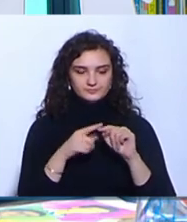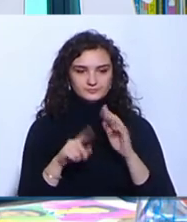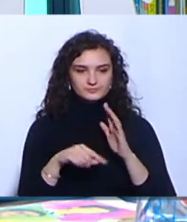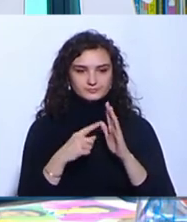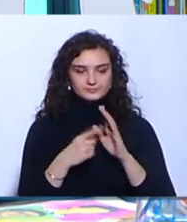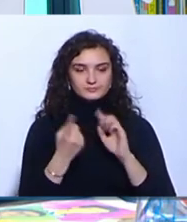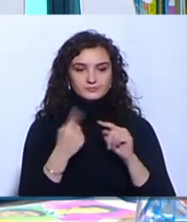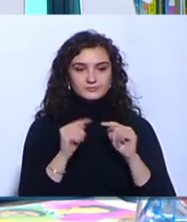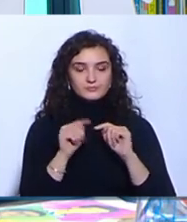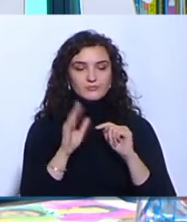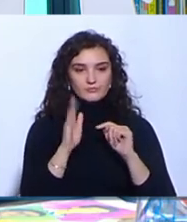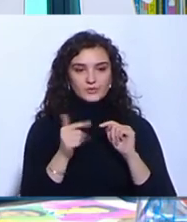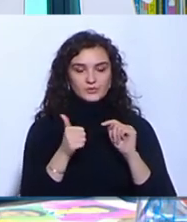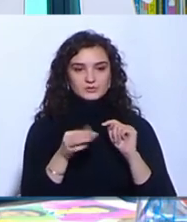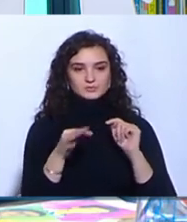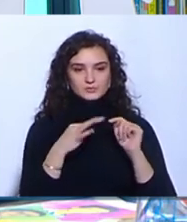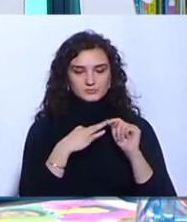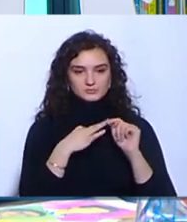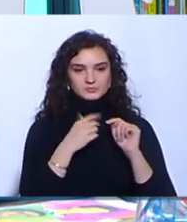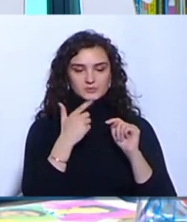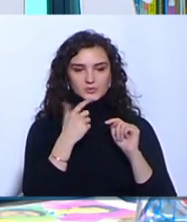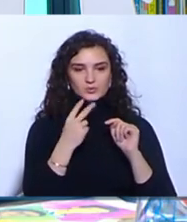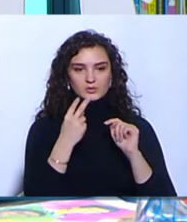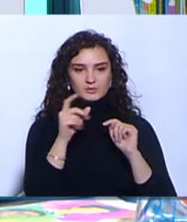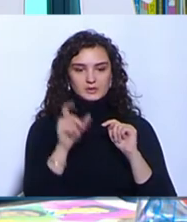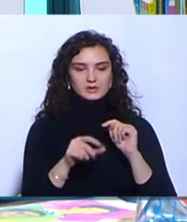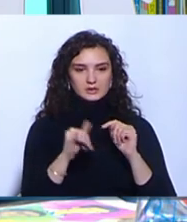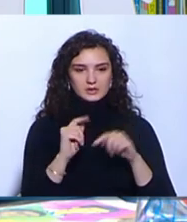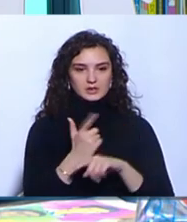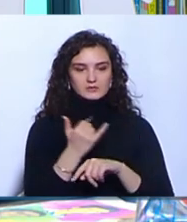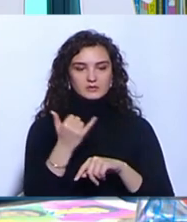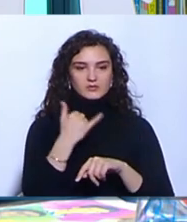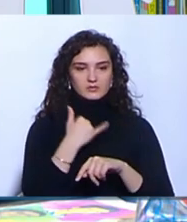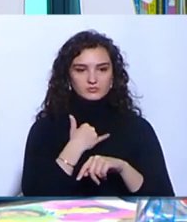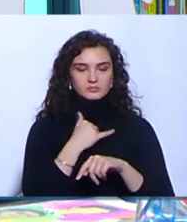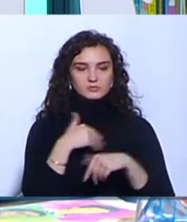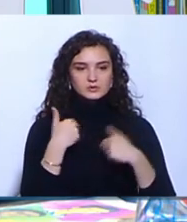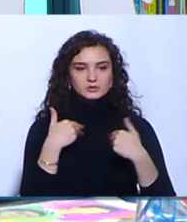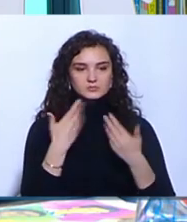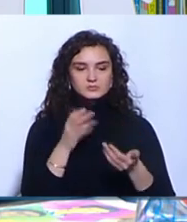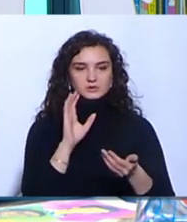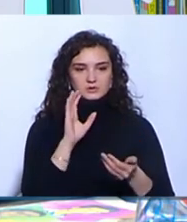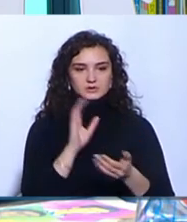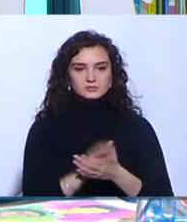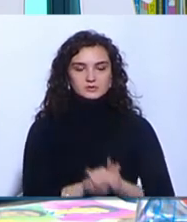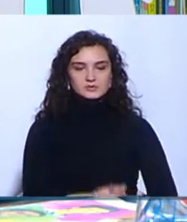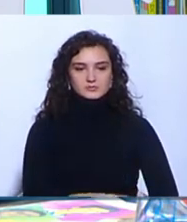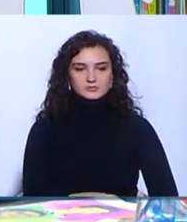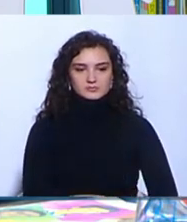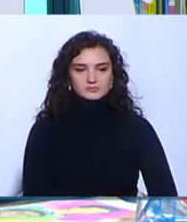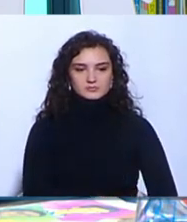კითხვას დაუბრუნდებით, როგორც მეუბნებიან მაყურებელი ხელახლა დაგვიკავშირა და დილამშვიდობისა გისმენთ.